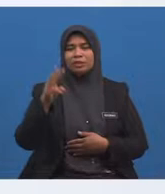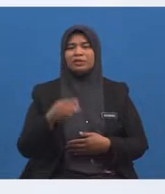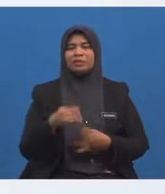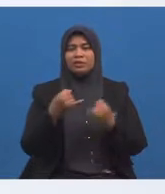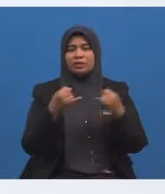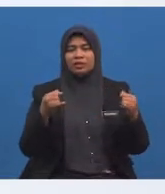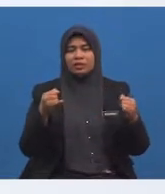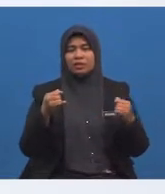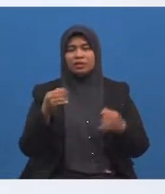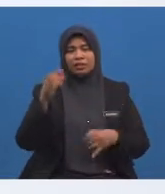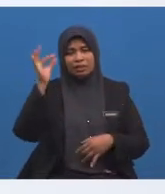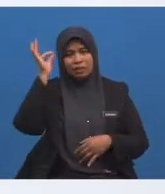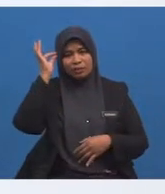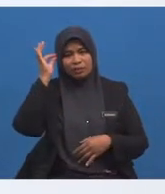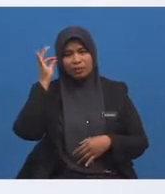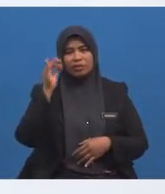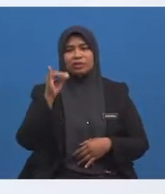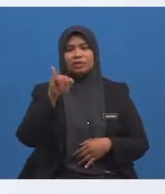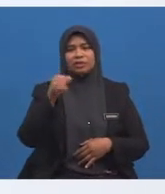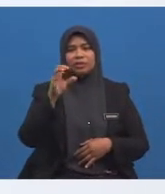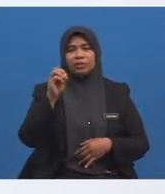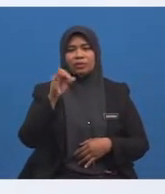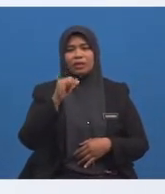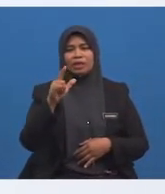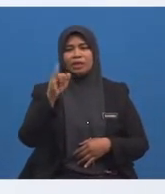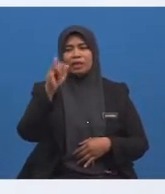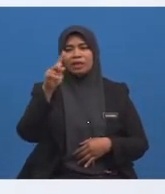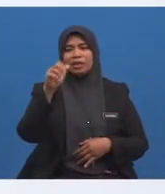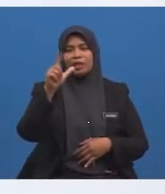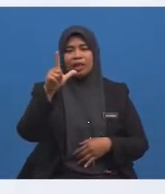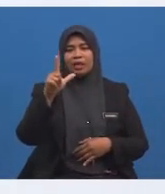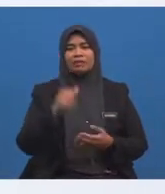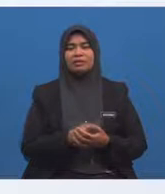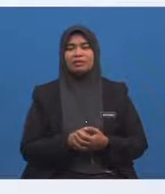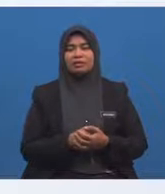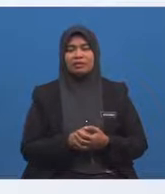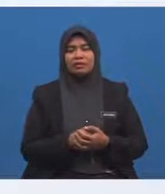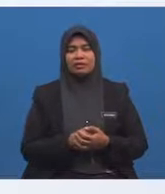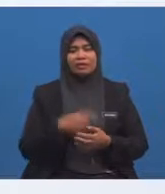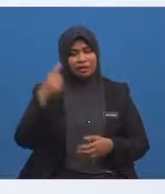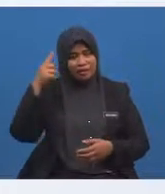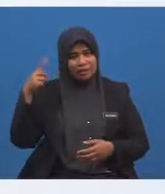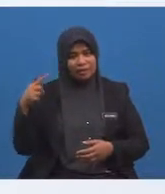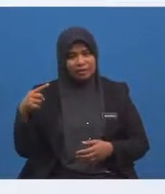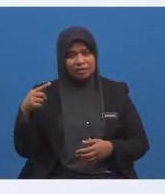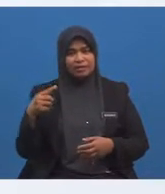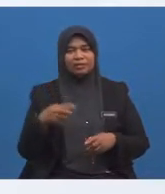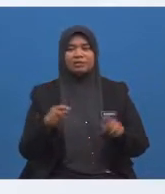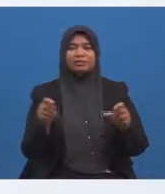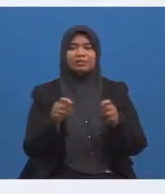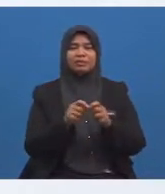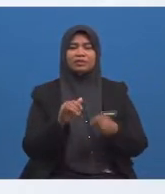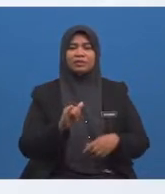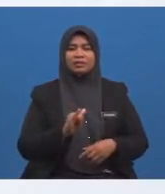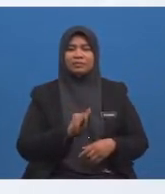Jenis rambut untuk baby J.O. ialah ikal. Ikal bermaksud dia sedikit kerinting seperti